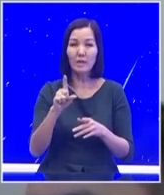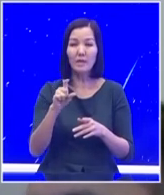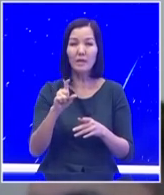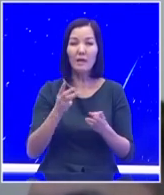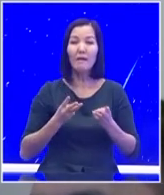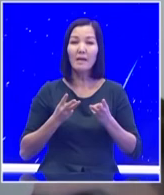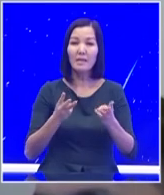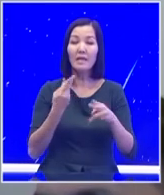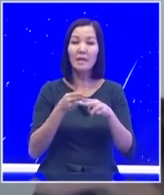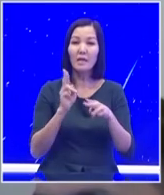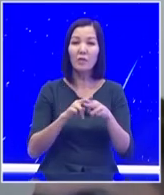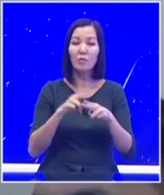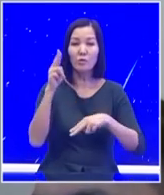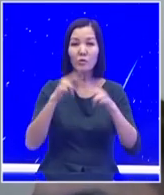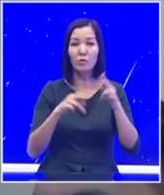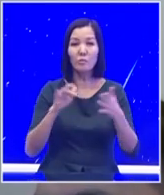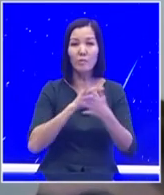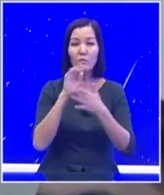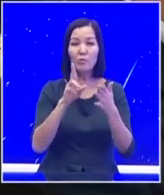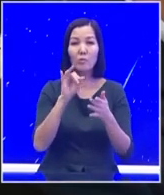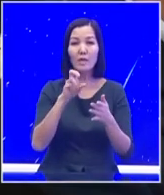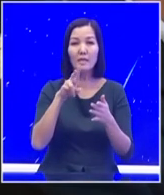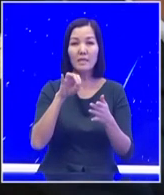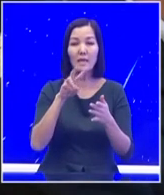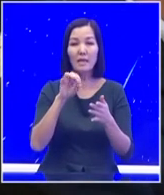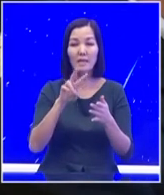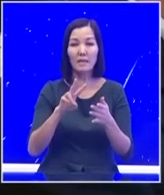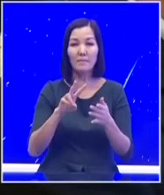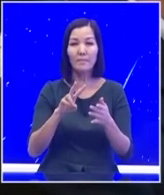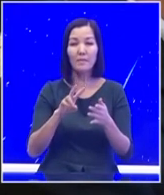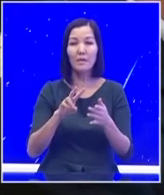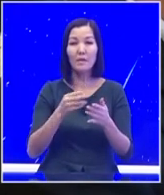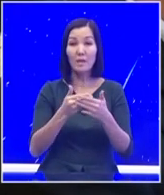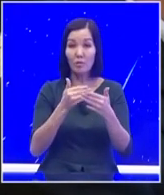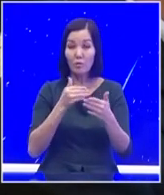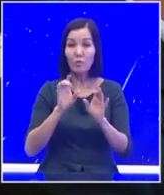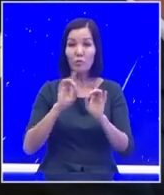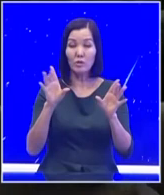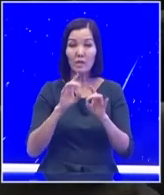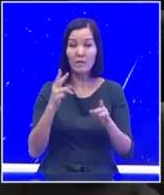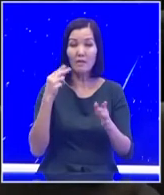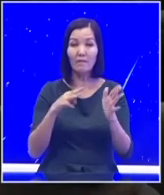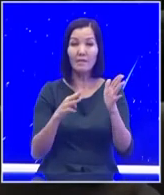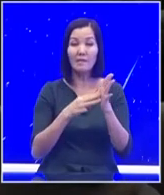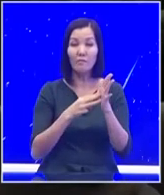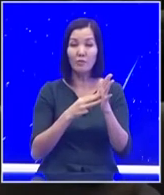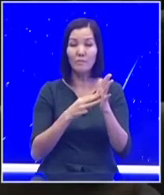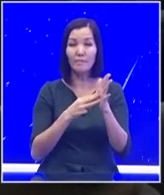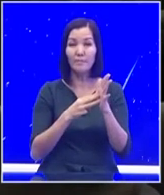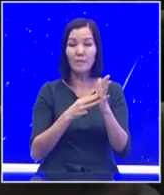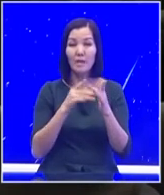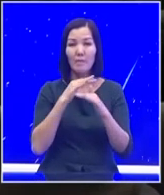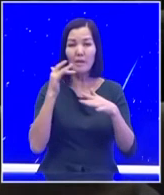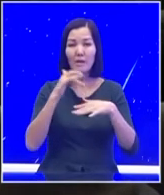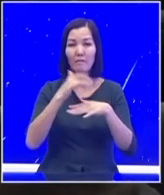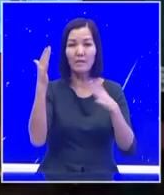котельных, которые планируются строиться по городу Каскелен? Да, я только что сказал. У нас 28